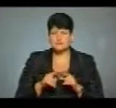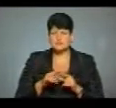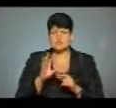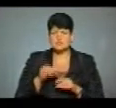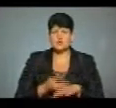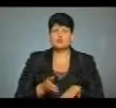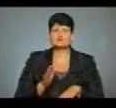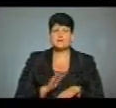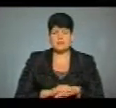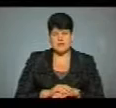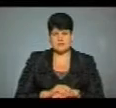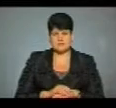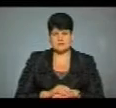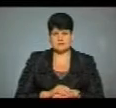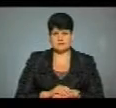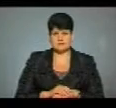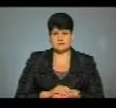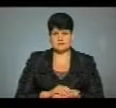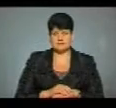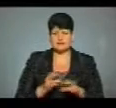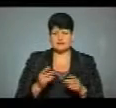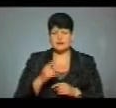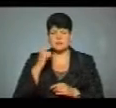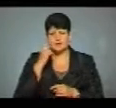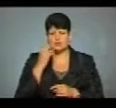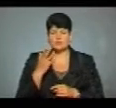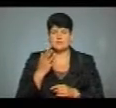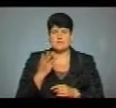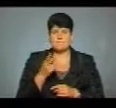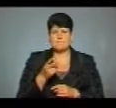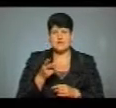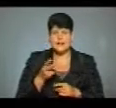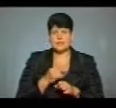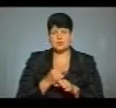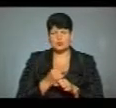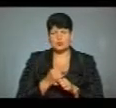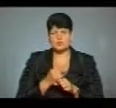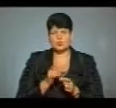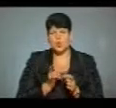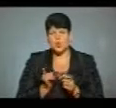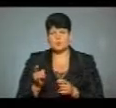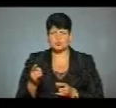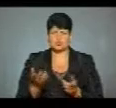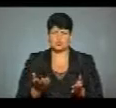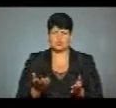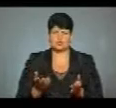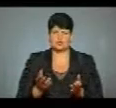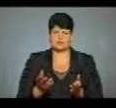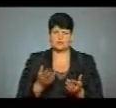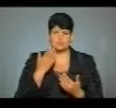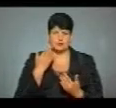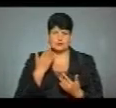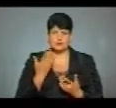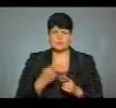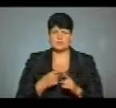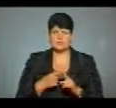що ускладнить. Треба думати якусь паралельну робити дорогу об'їзну, щоб розвантажити.